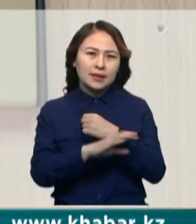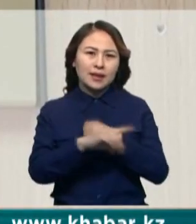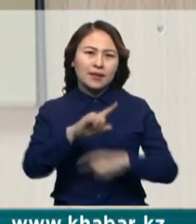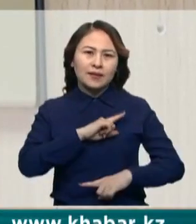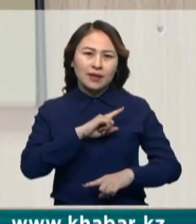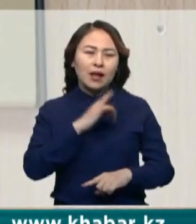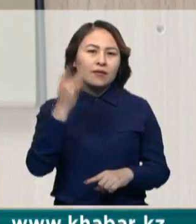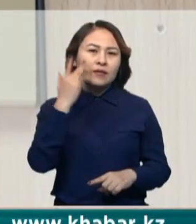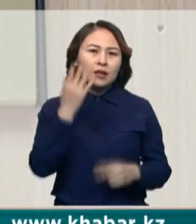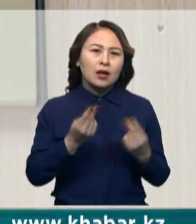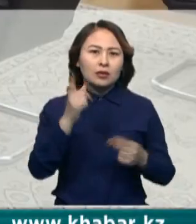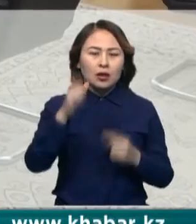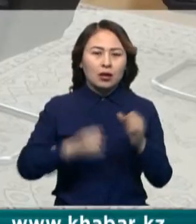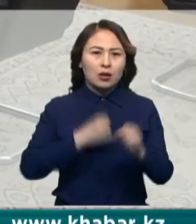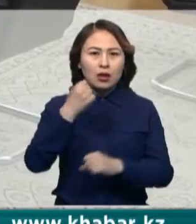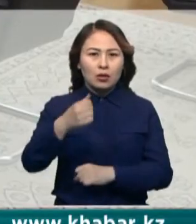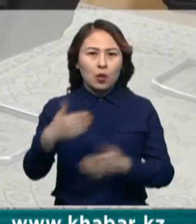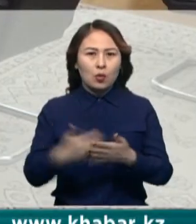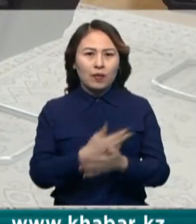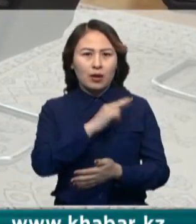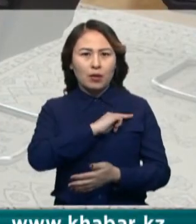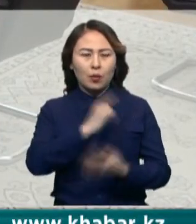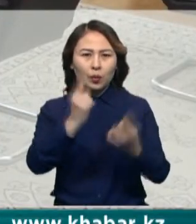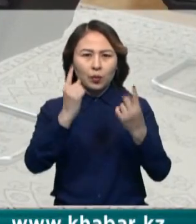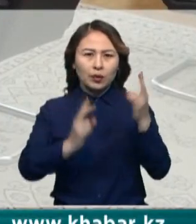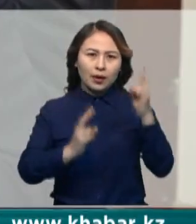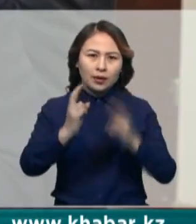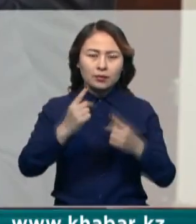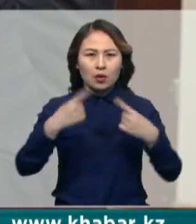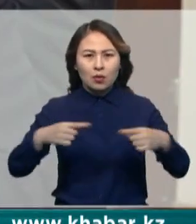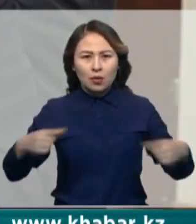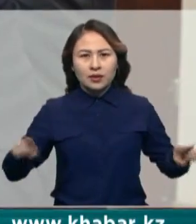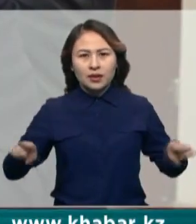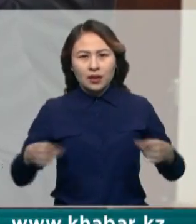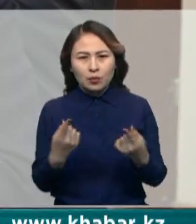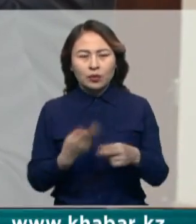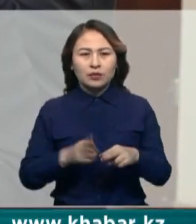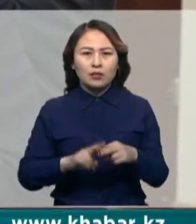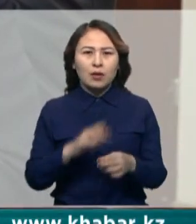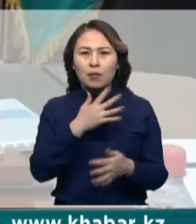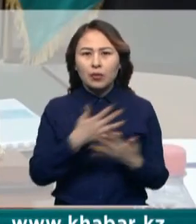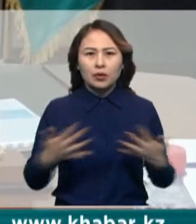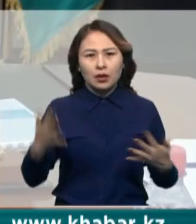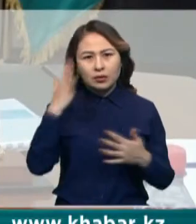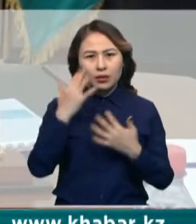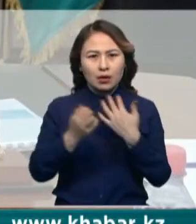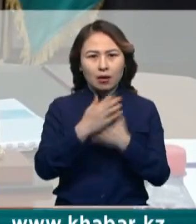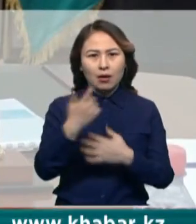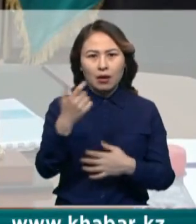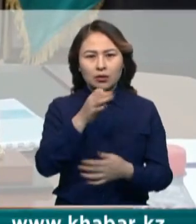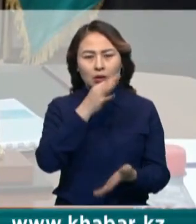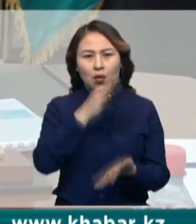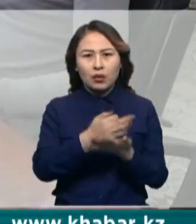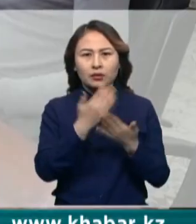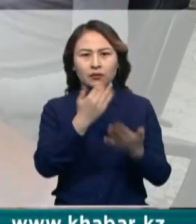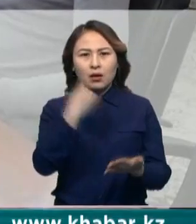Ержан Әбілханов жаңа лауазым бойынша облыстың күрделі салалары, кәсіпкерлік, индустриалды инновациялық даму және мұнай-газ өнеркәсібіне қатысты мәселелерге жауап береді.